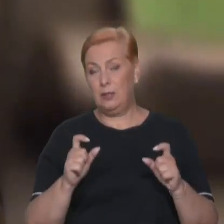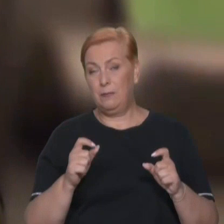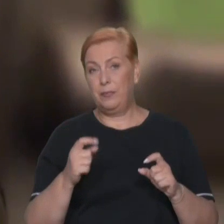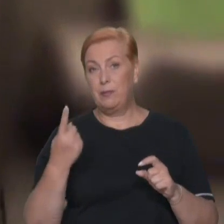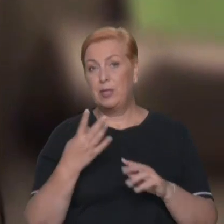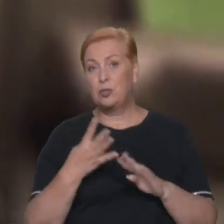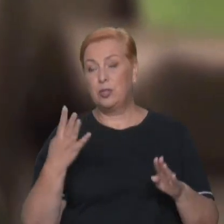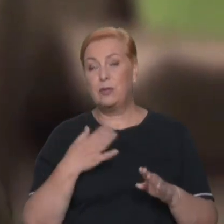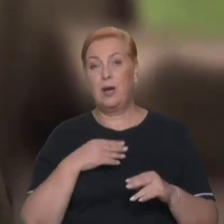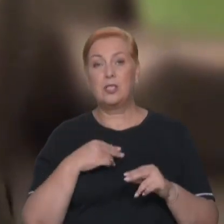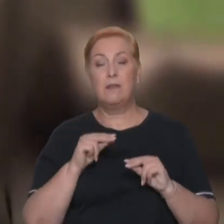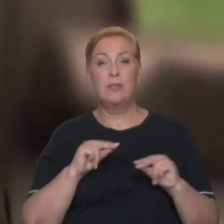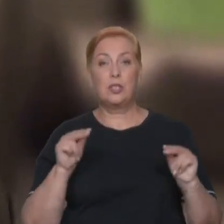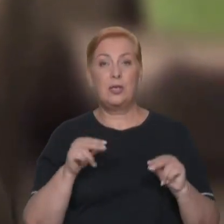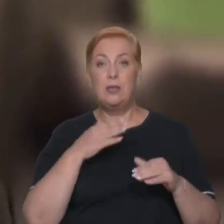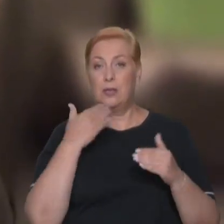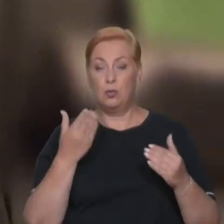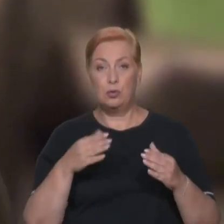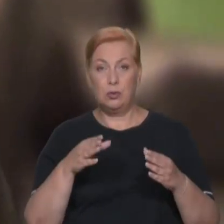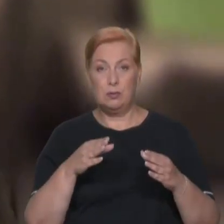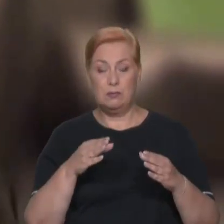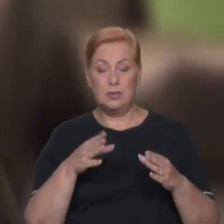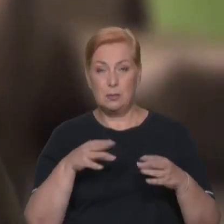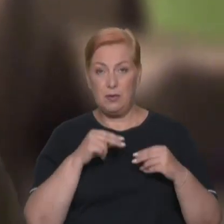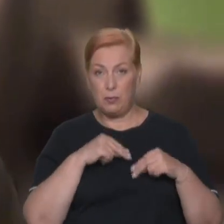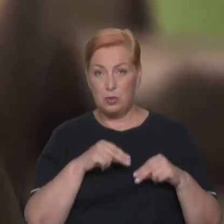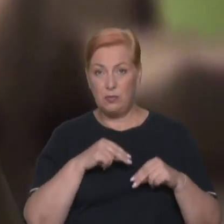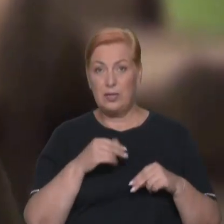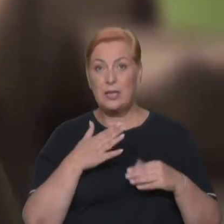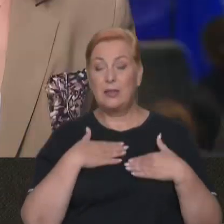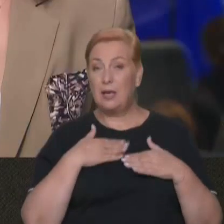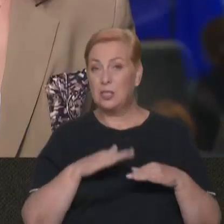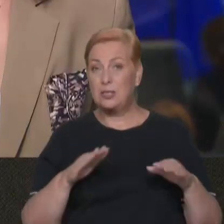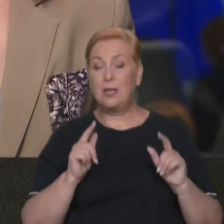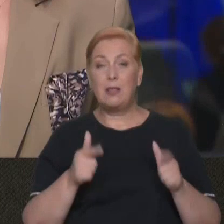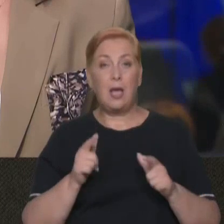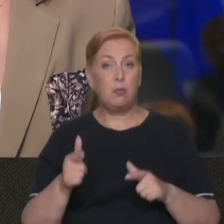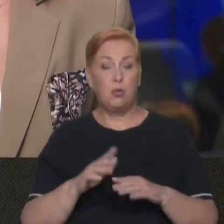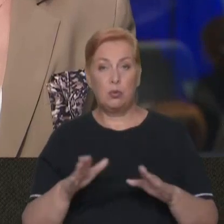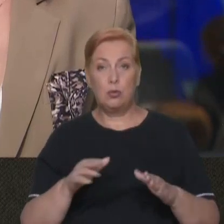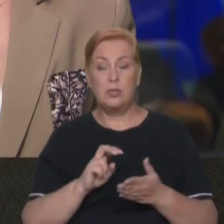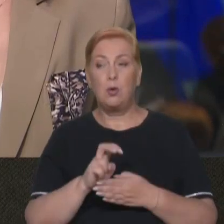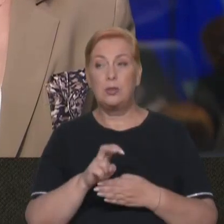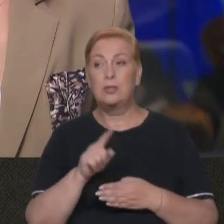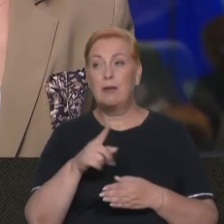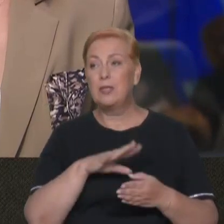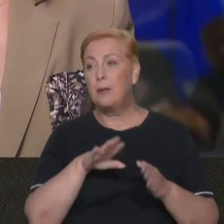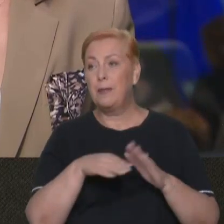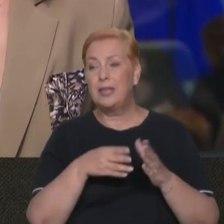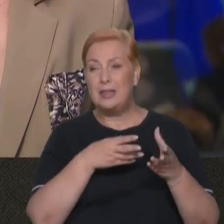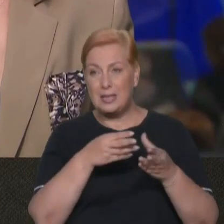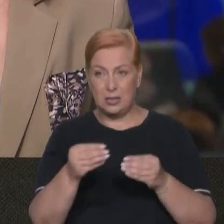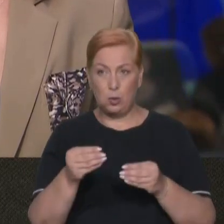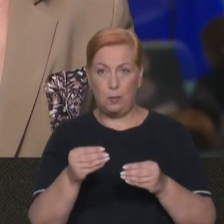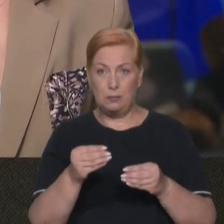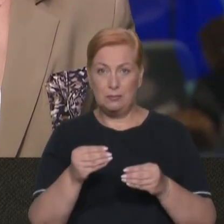першу чергу наші вчителі не погодилися співпрацювати і наші діти не погодилися ходити не погоджуються ходити навіть під тиском оператор англійської